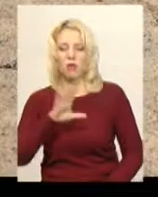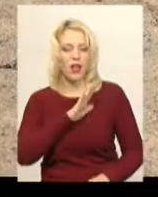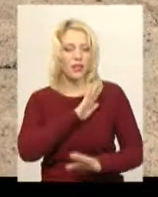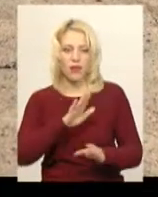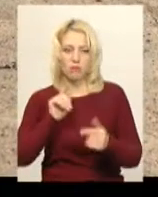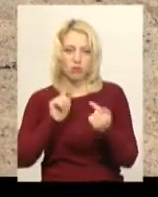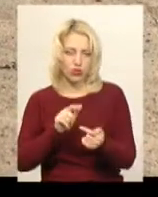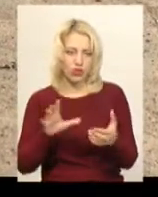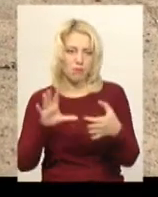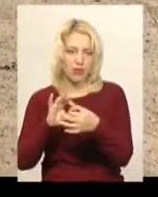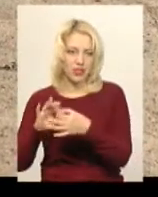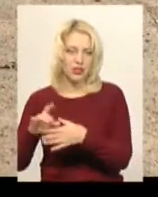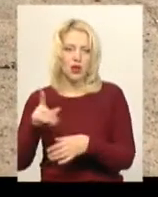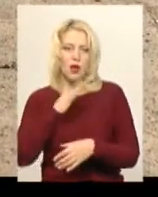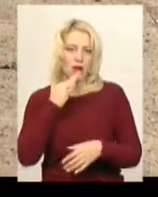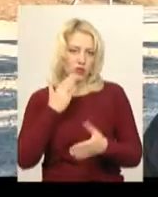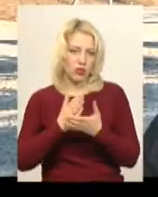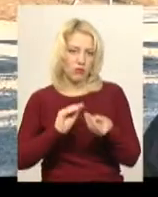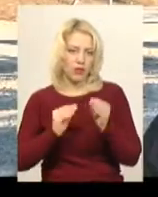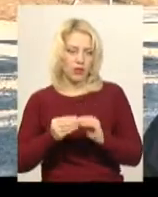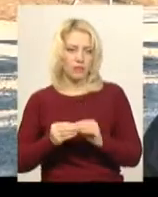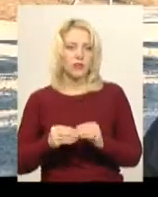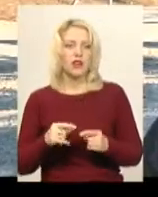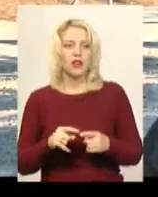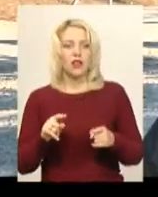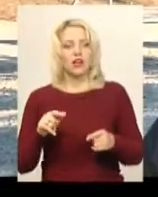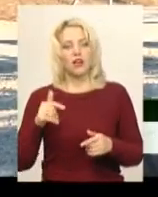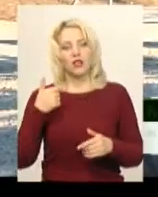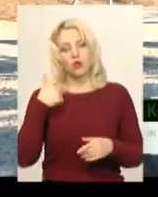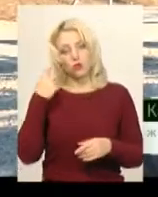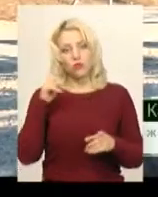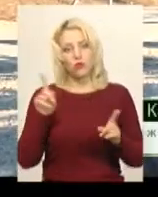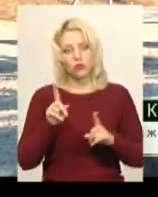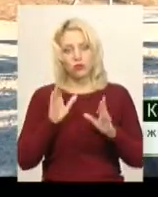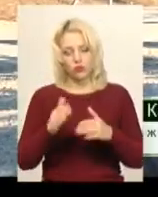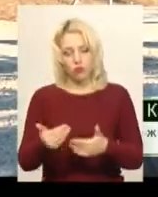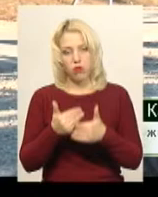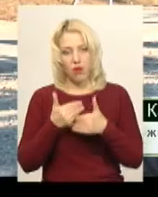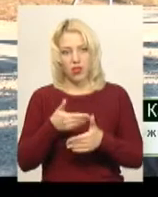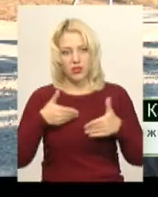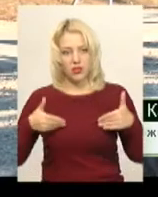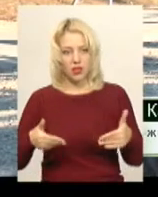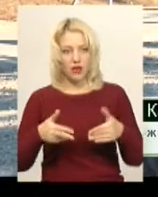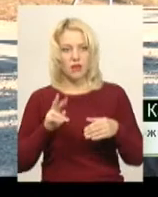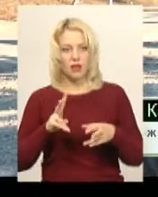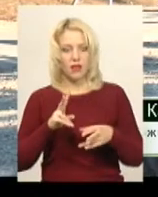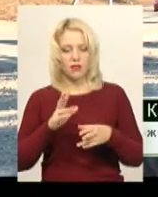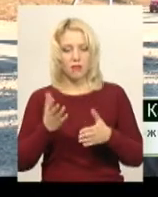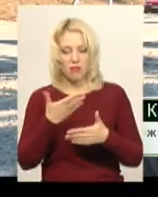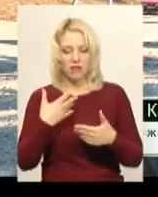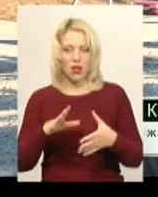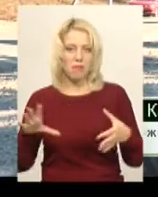приєднання, бо в селі багато нерозв'язаних проблем. Я думаю, що будуть нам допомагати, так як ми вже